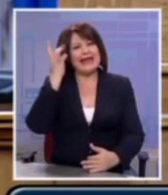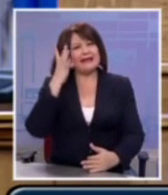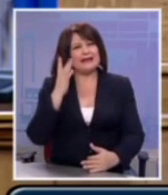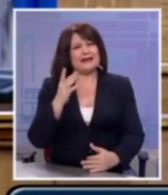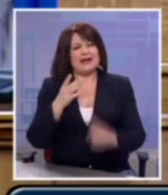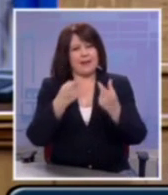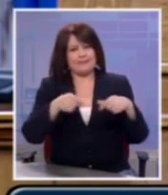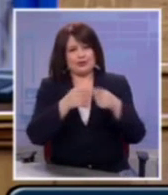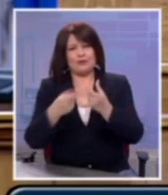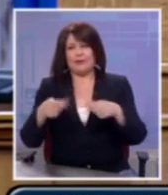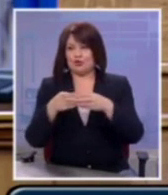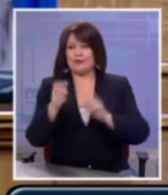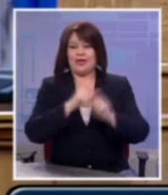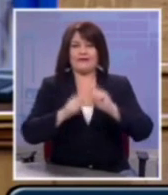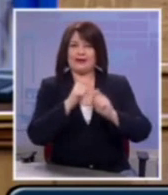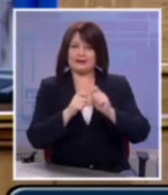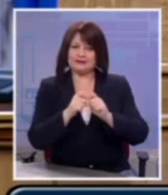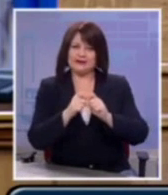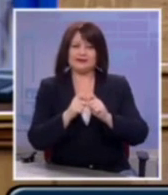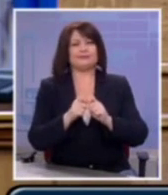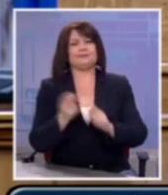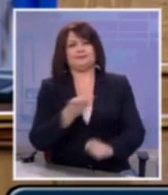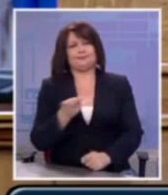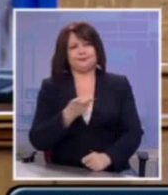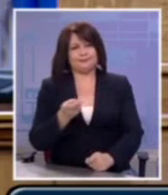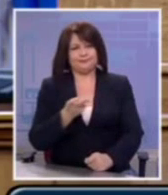Αργεντινής, είναι επιτροπή των δύο